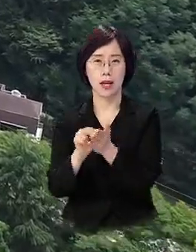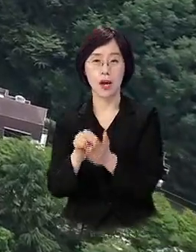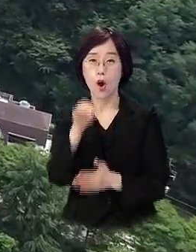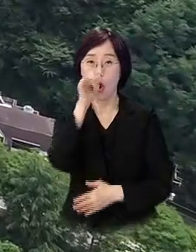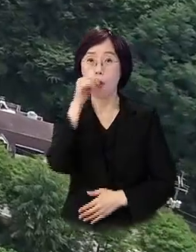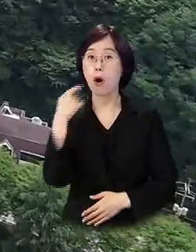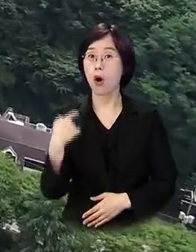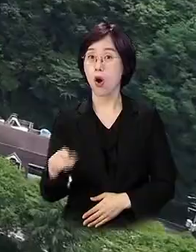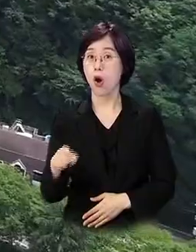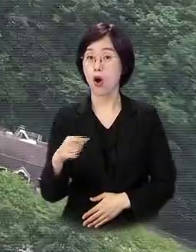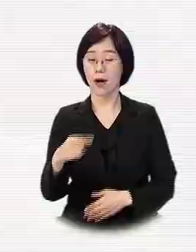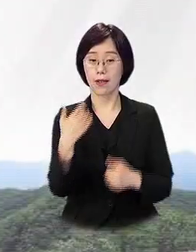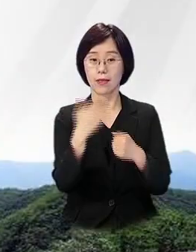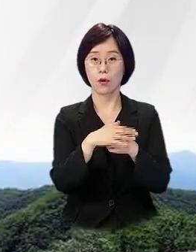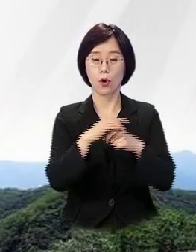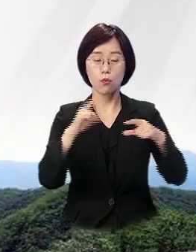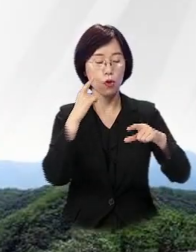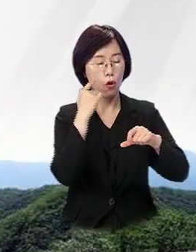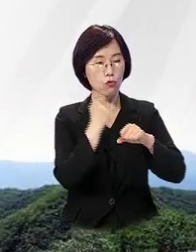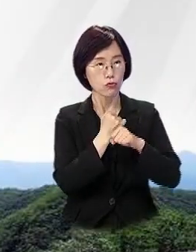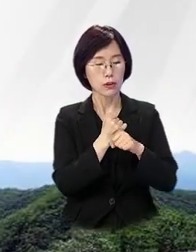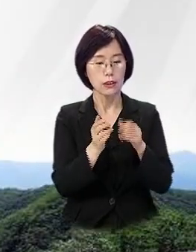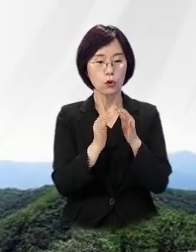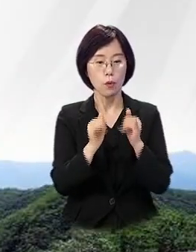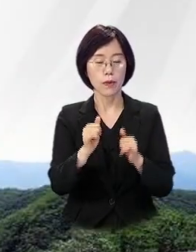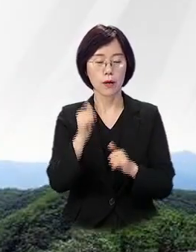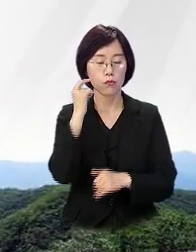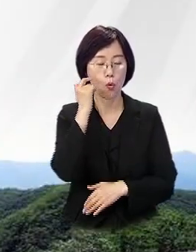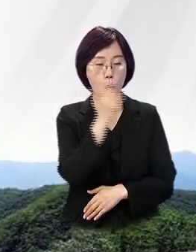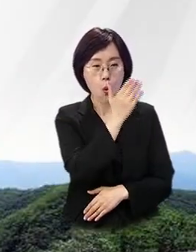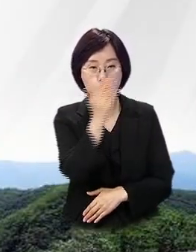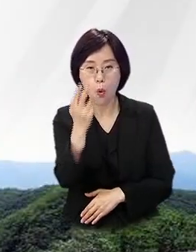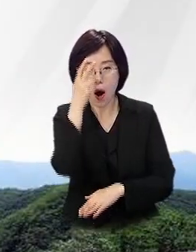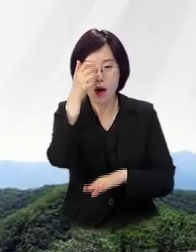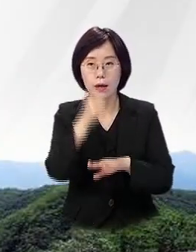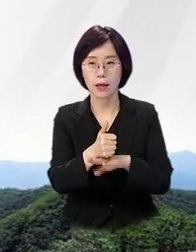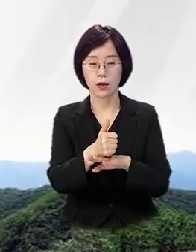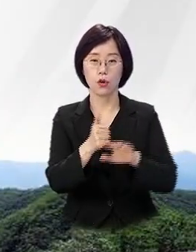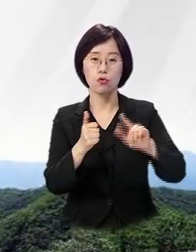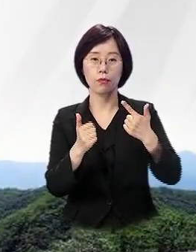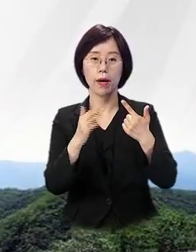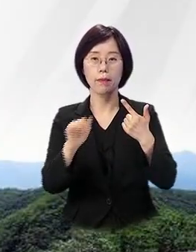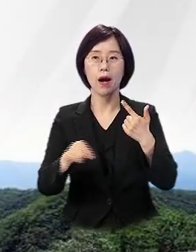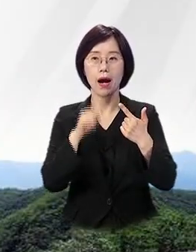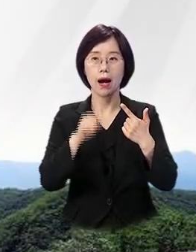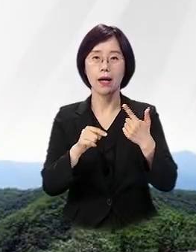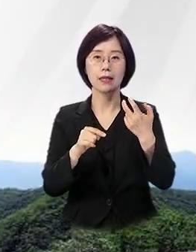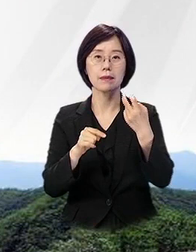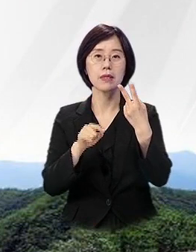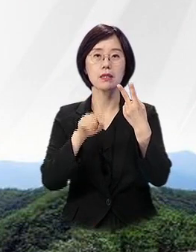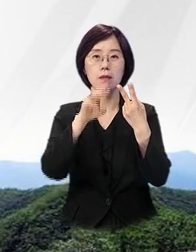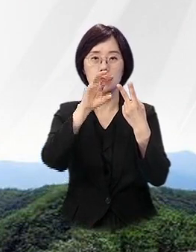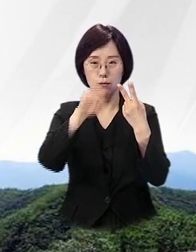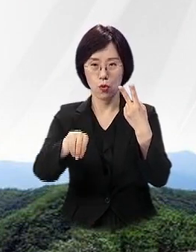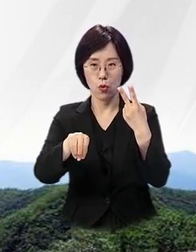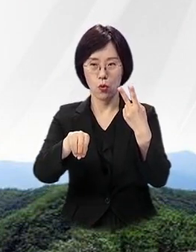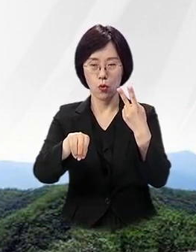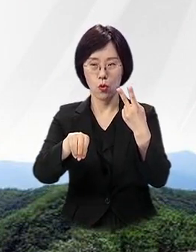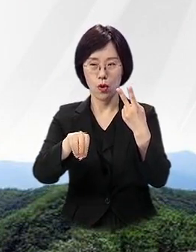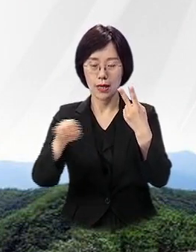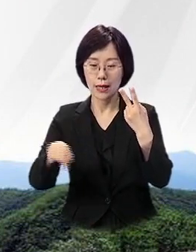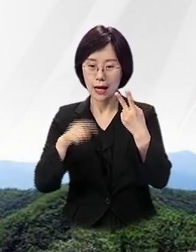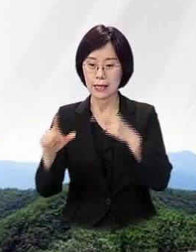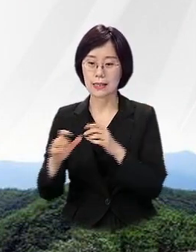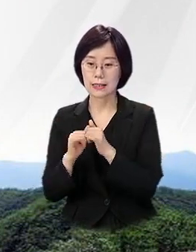있습니다 대구경북 연구원 의 시도민 인식 조사에서 시도민 600 명 가운데 72.3% 그